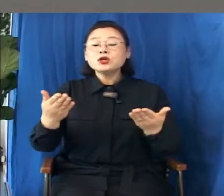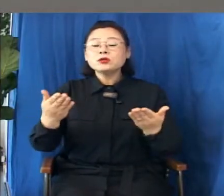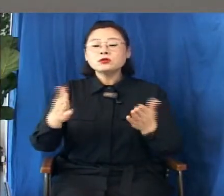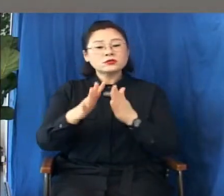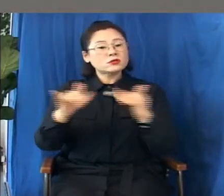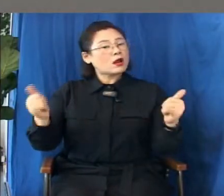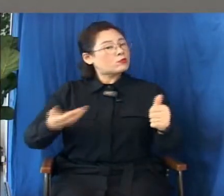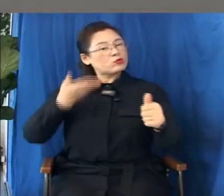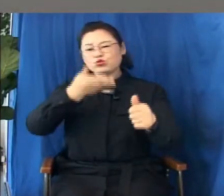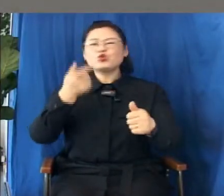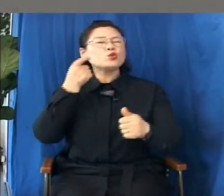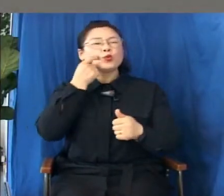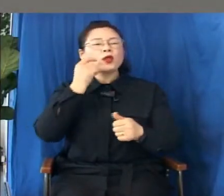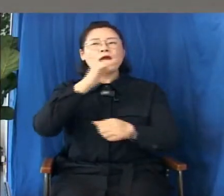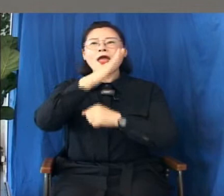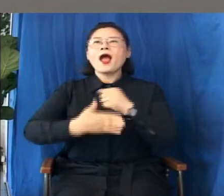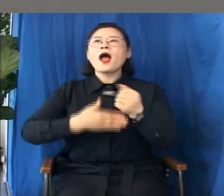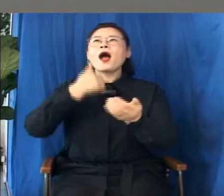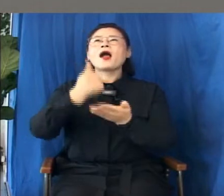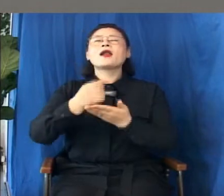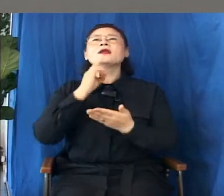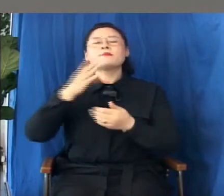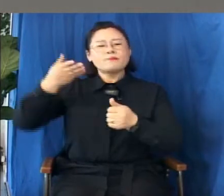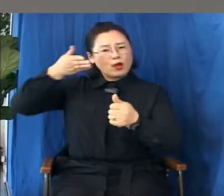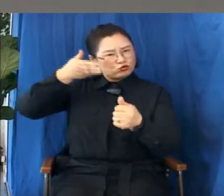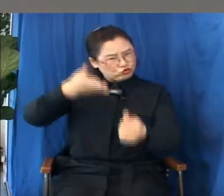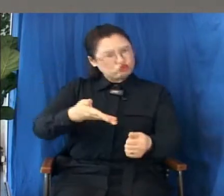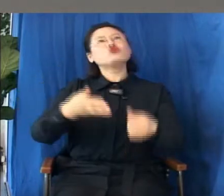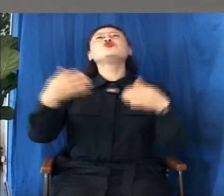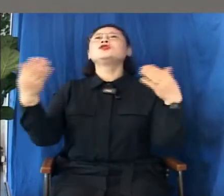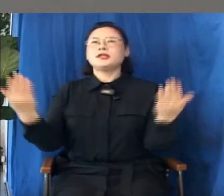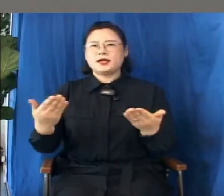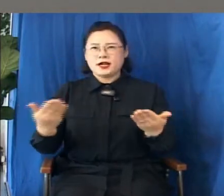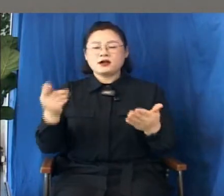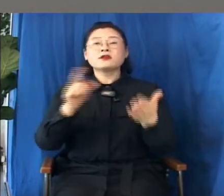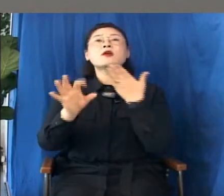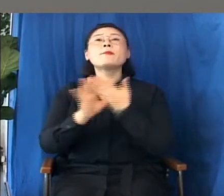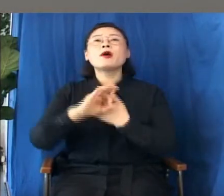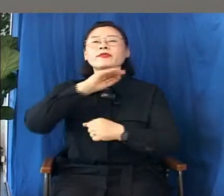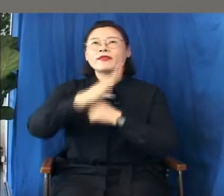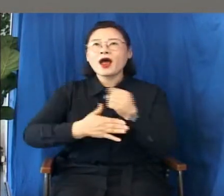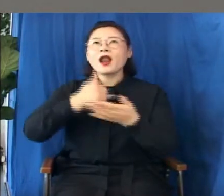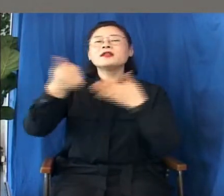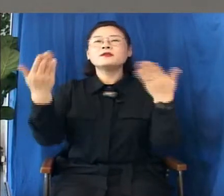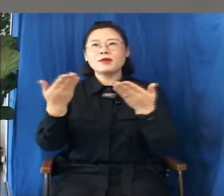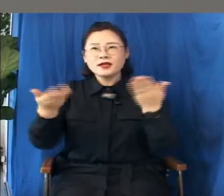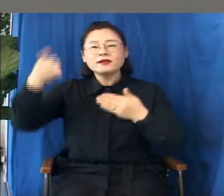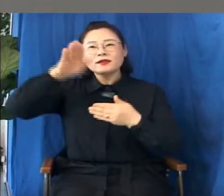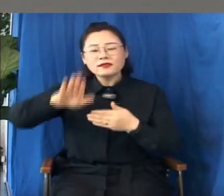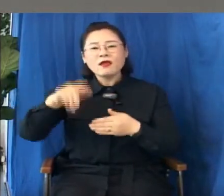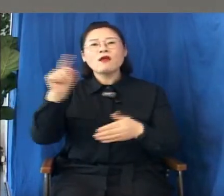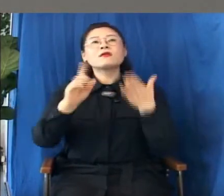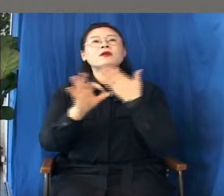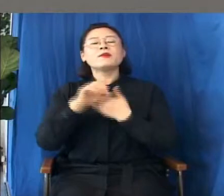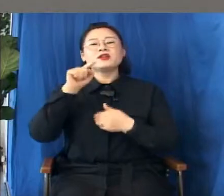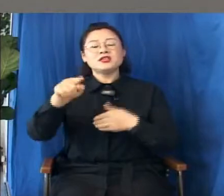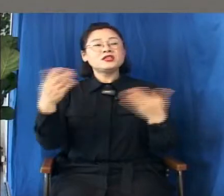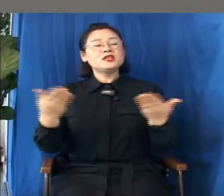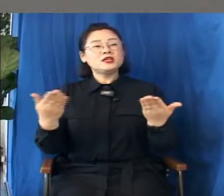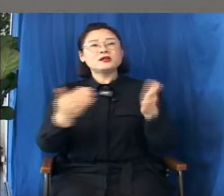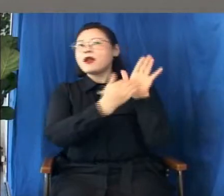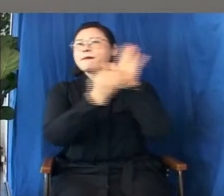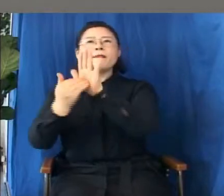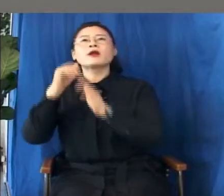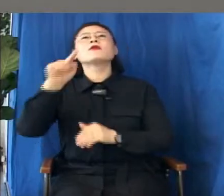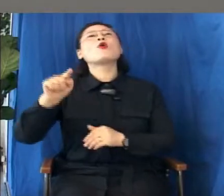거냐? 하나님만 줄 수 있었던 거 아니냐? 그렇다면 하나님의 일인데 그러면 이 일을 못하게 하는 것은